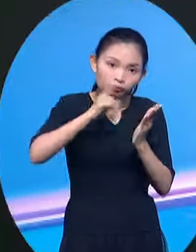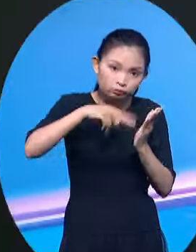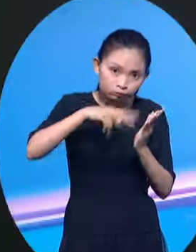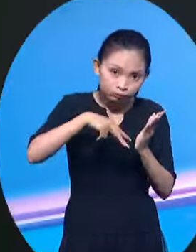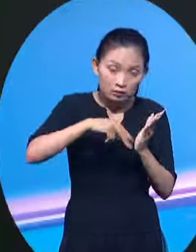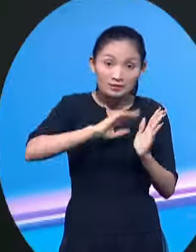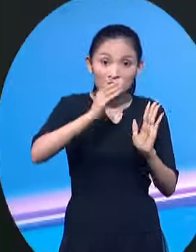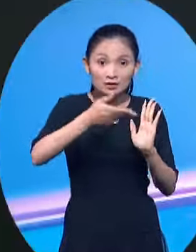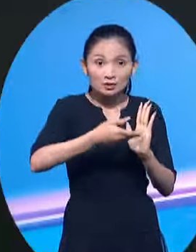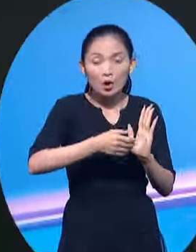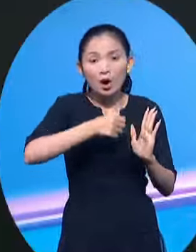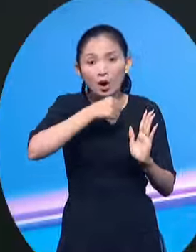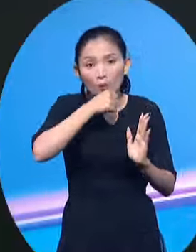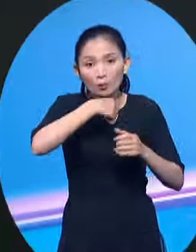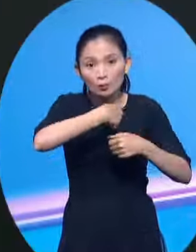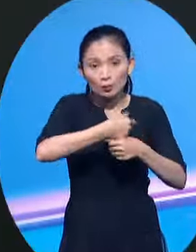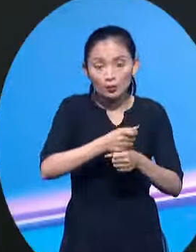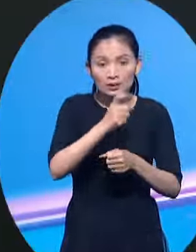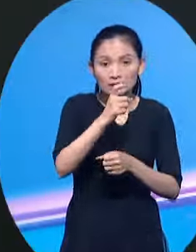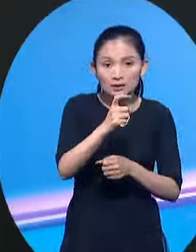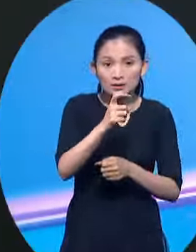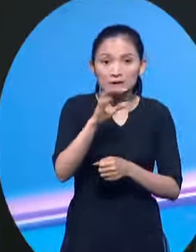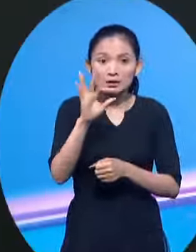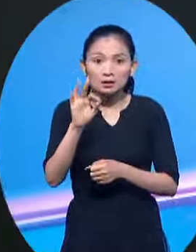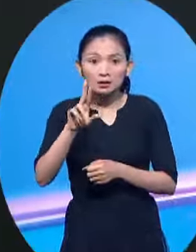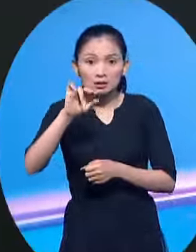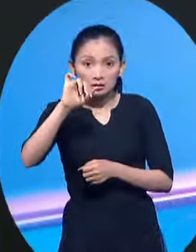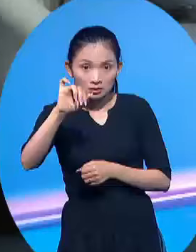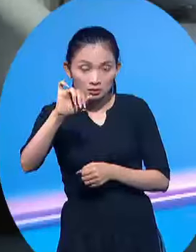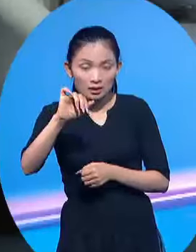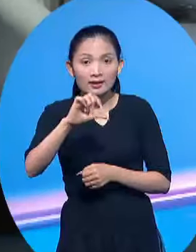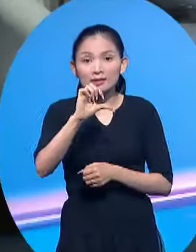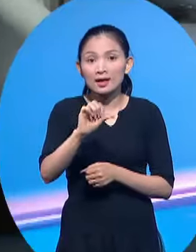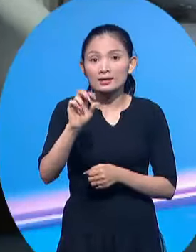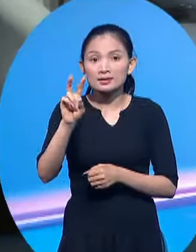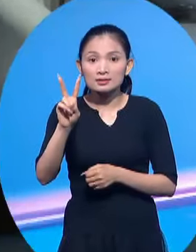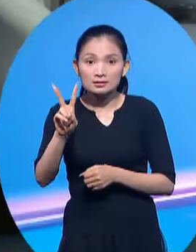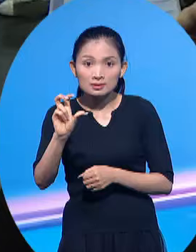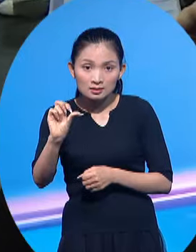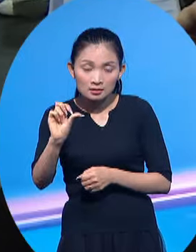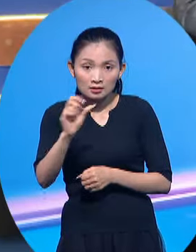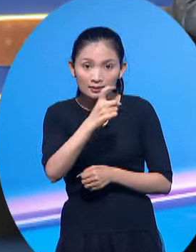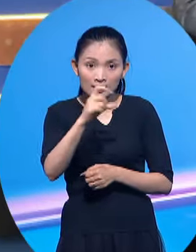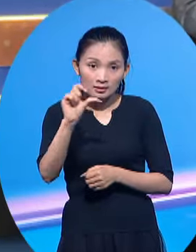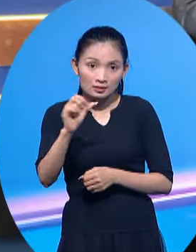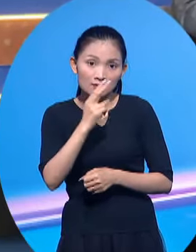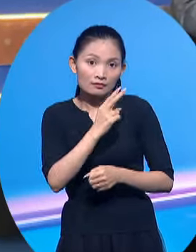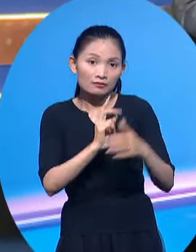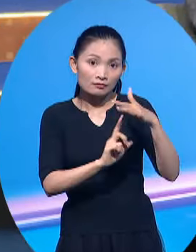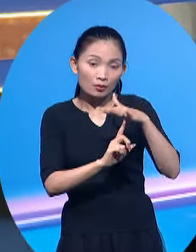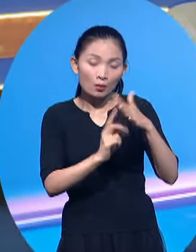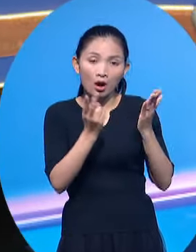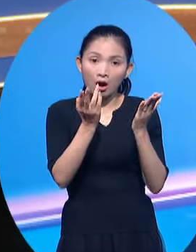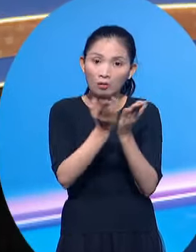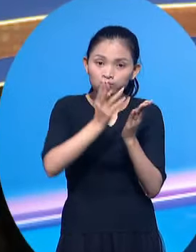Nguyễn Đình Tư là đại sứ văn hóa đọc trọn đời. Gắn bó với sách và văn hóa đọc, nhà nghiên cứu 104 tuổi này vui mừng về sự sôi